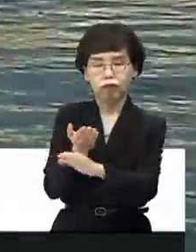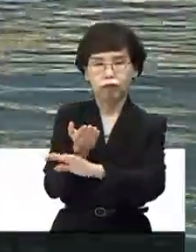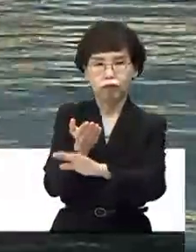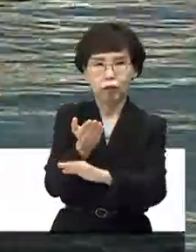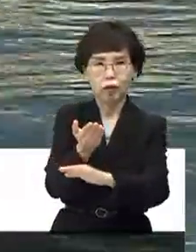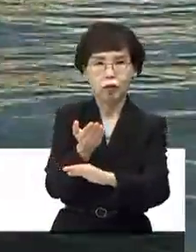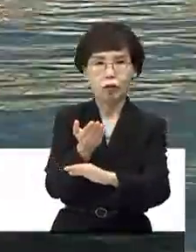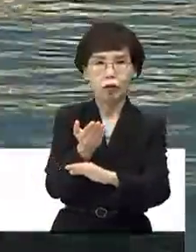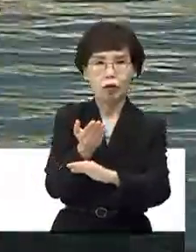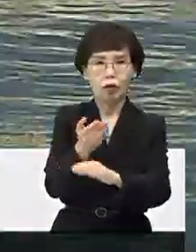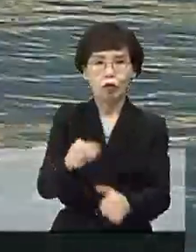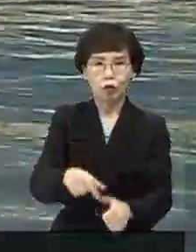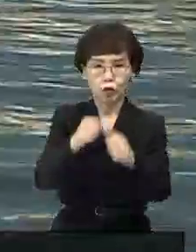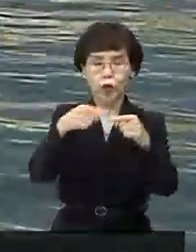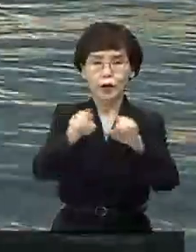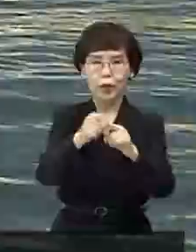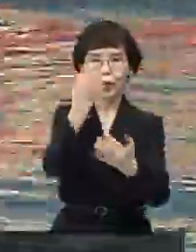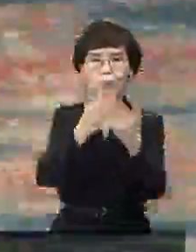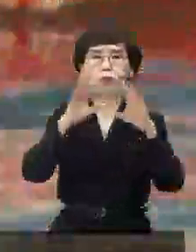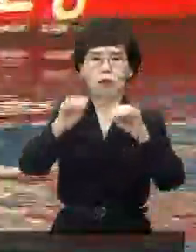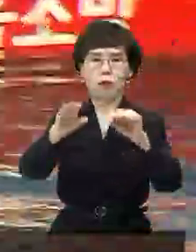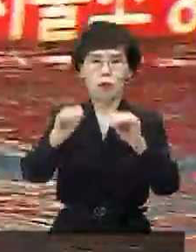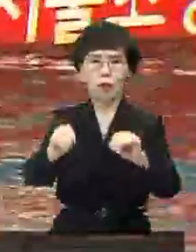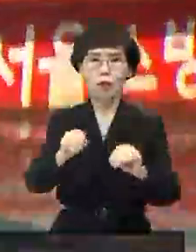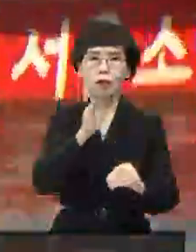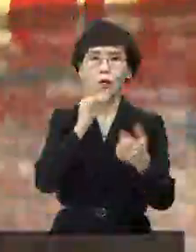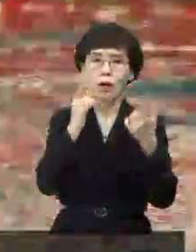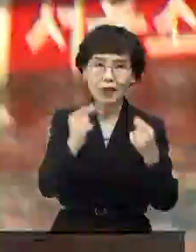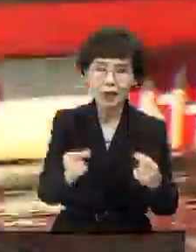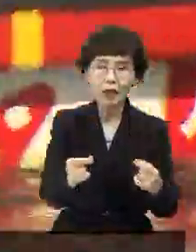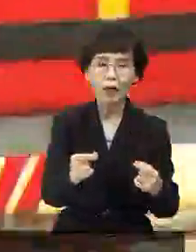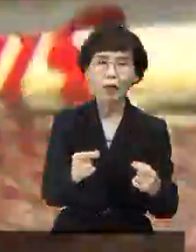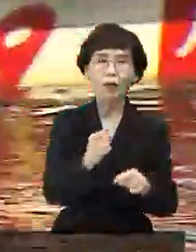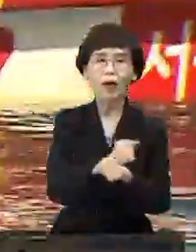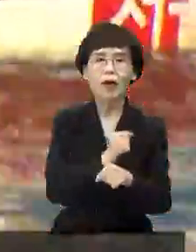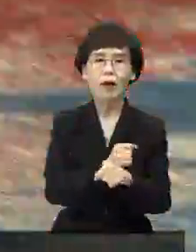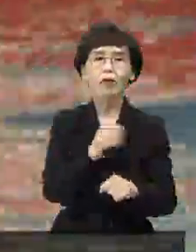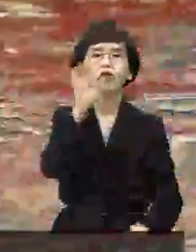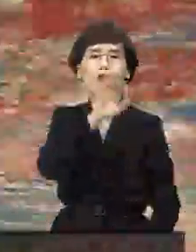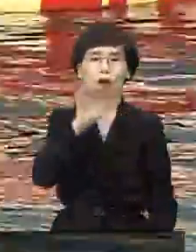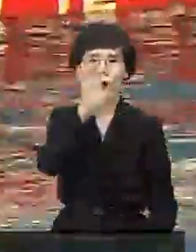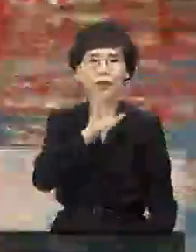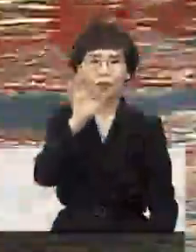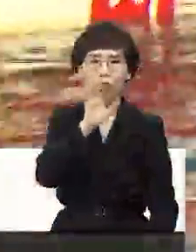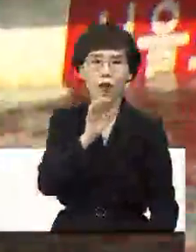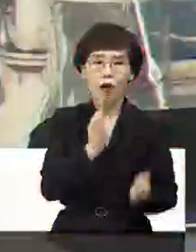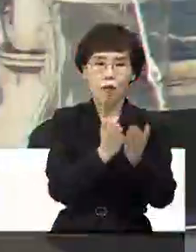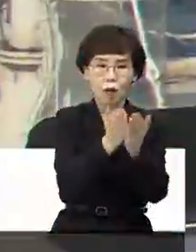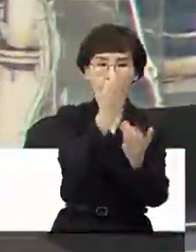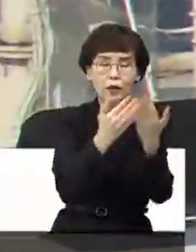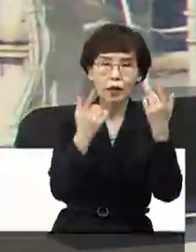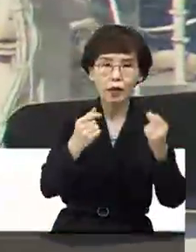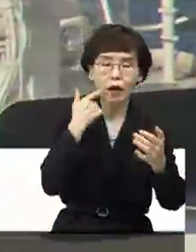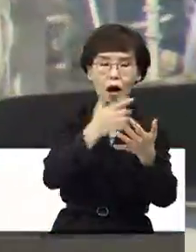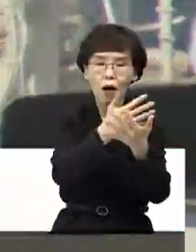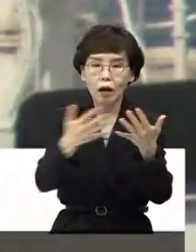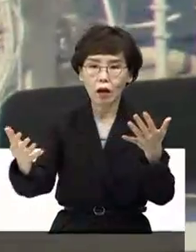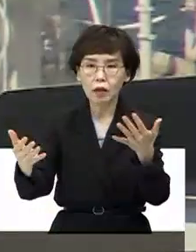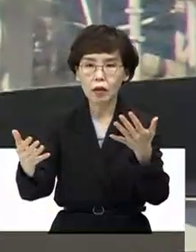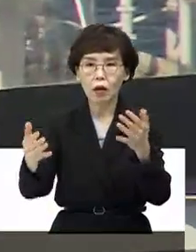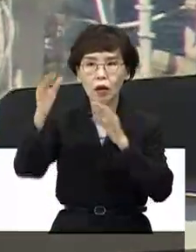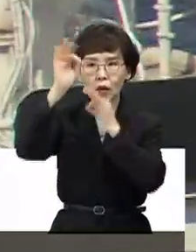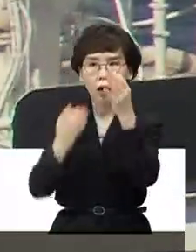진화에 나섭니다. 실제 상황을 가정한 현장 대응 훈련입니다. 선박 화재처럼 한강에서 벌어지는